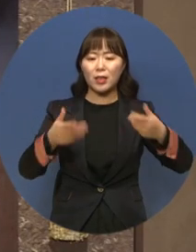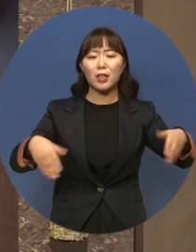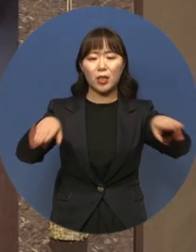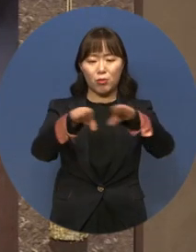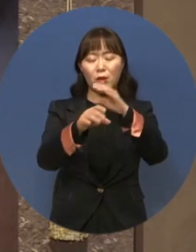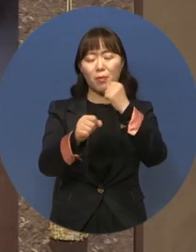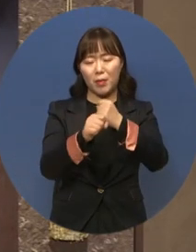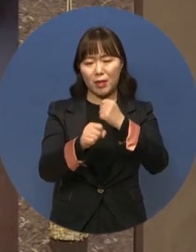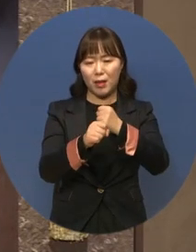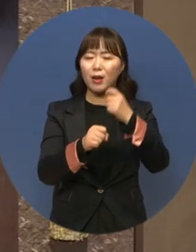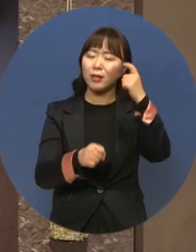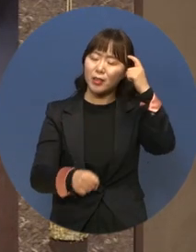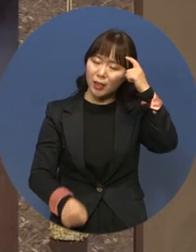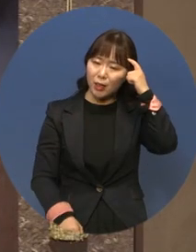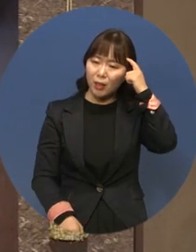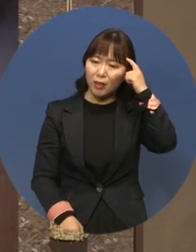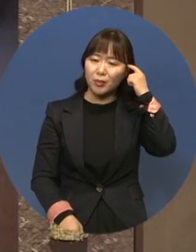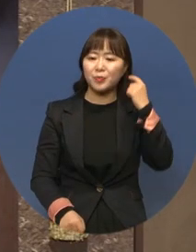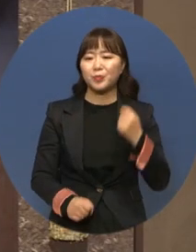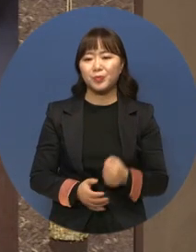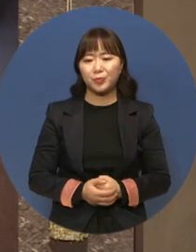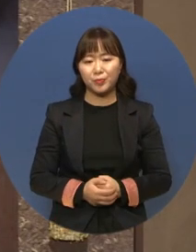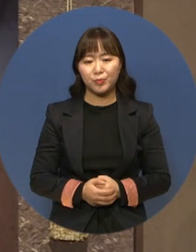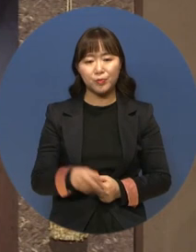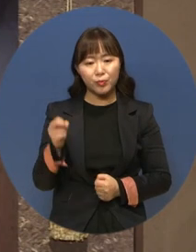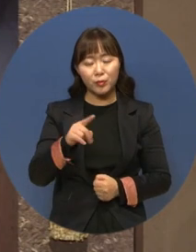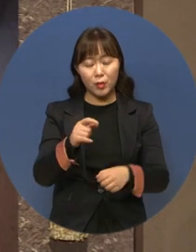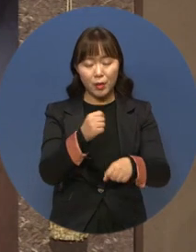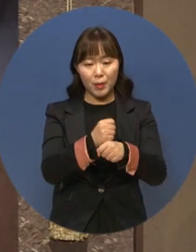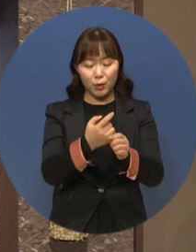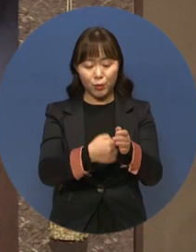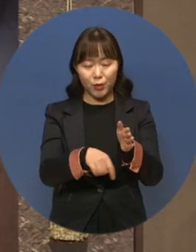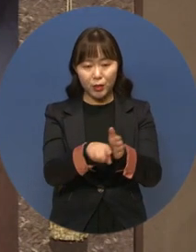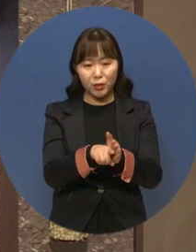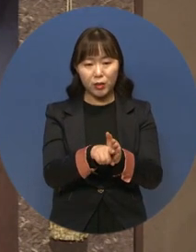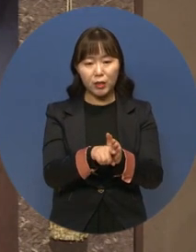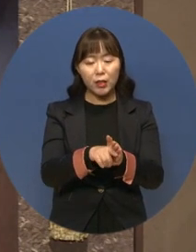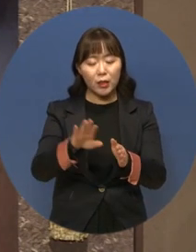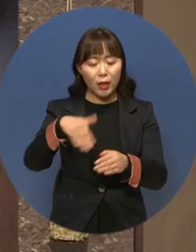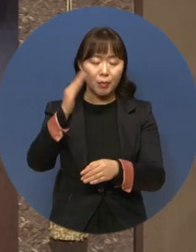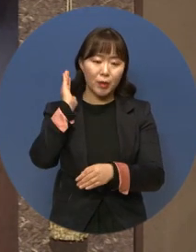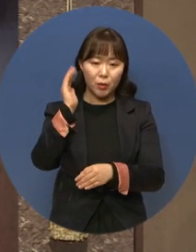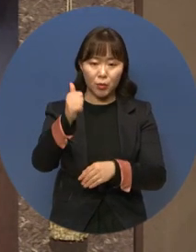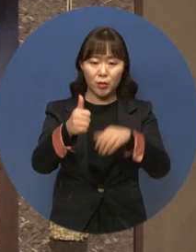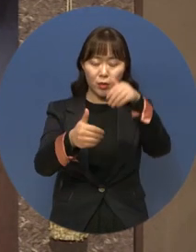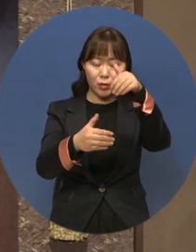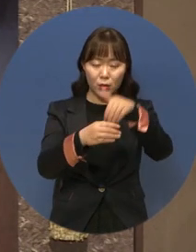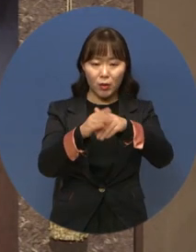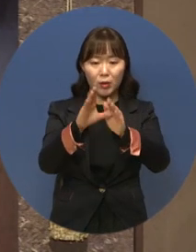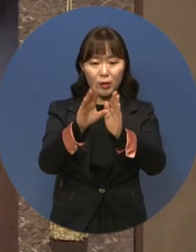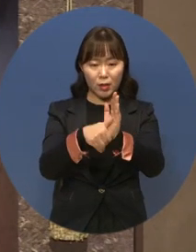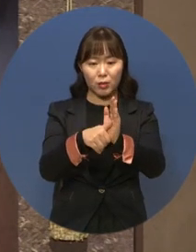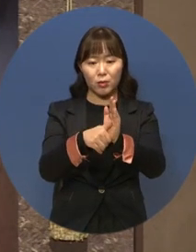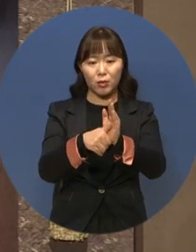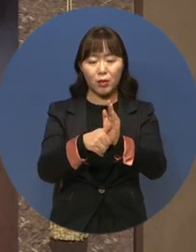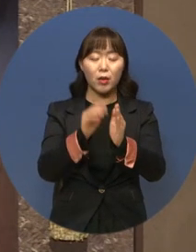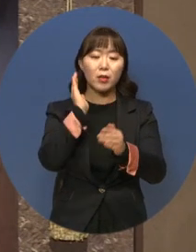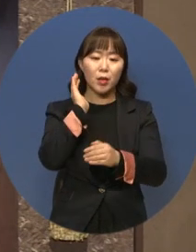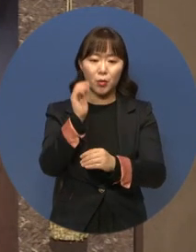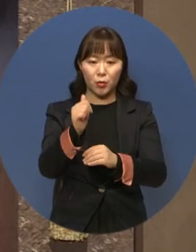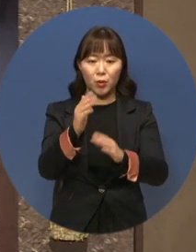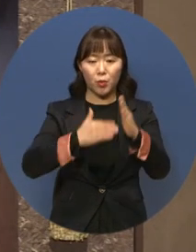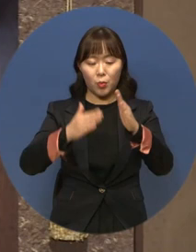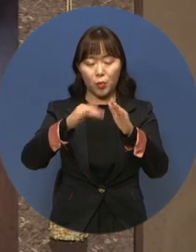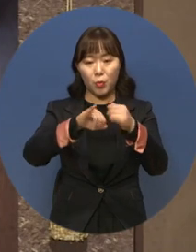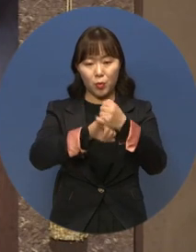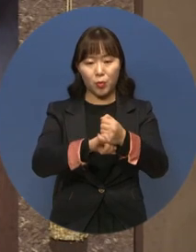기구를 만들어 나가야 되겠다. 그리고 그걸 만들어 나가기 위해서 다음 대선에서는 저희 공약으로 네.